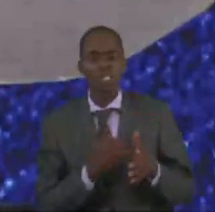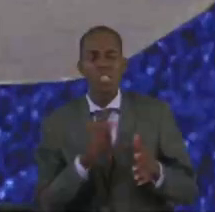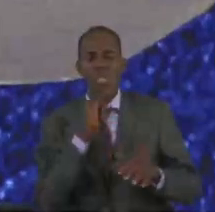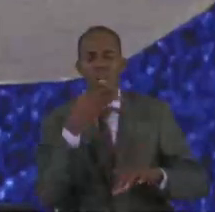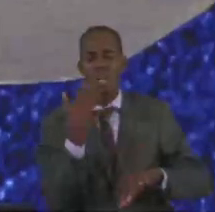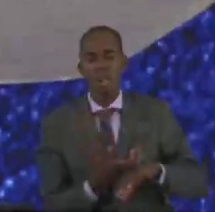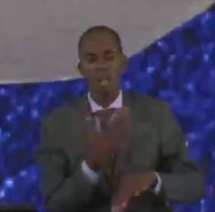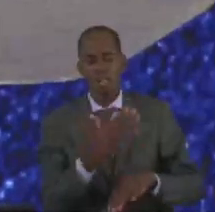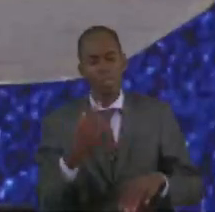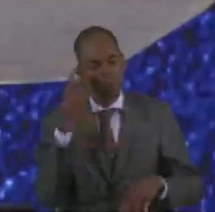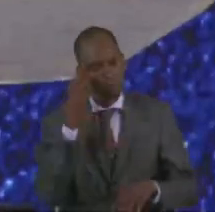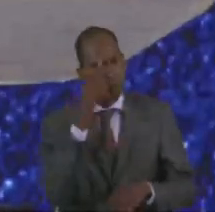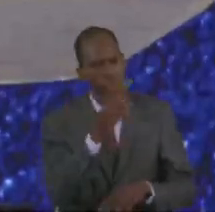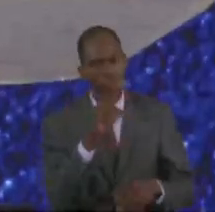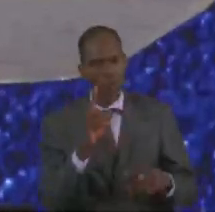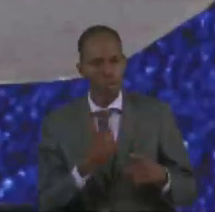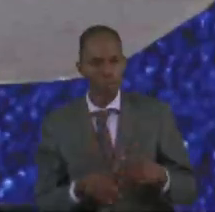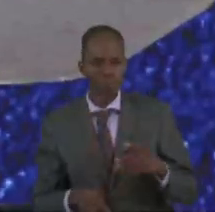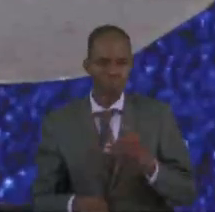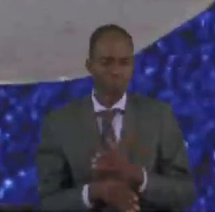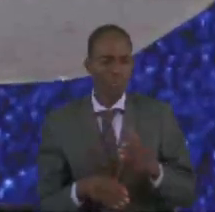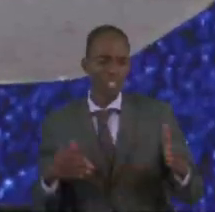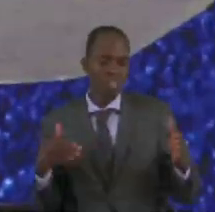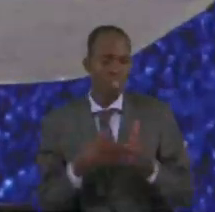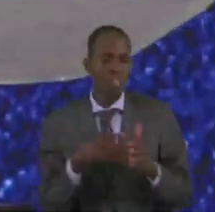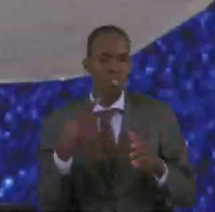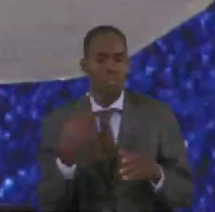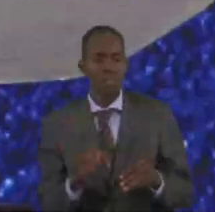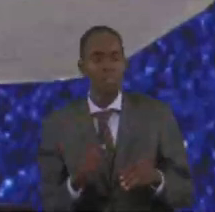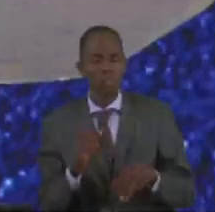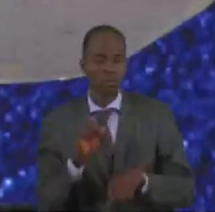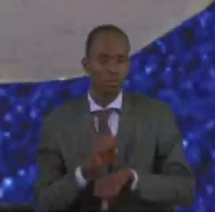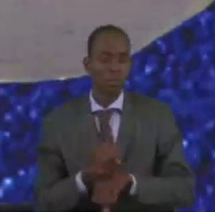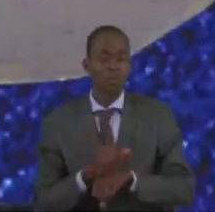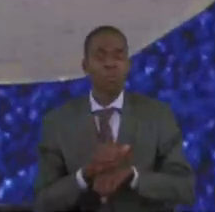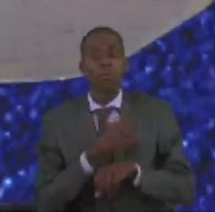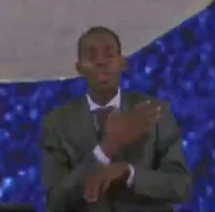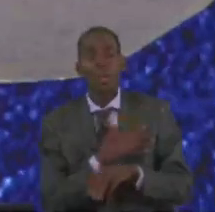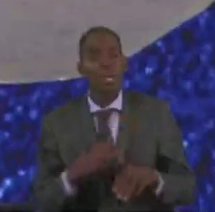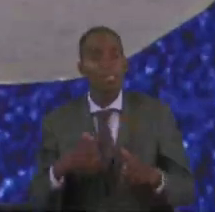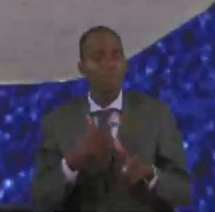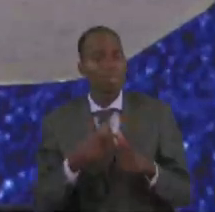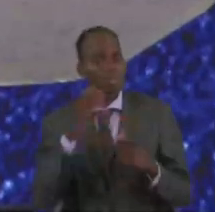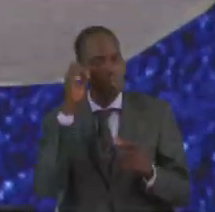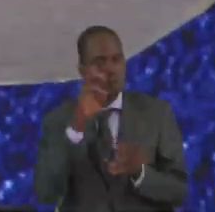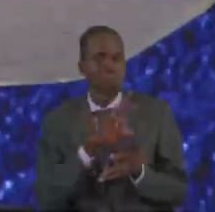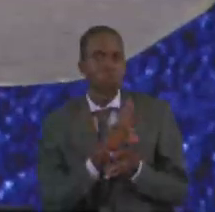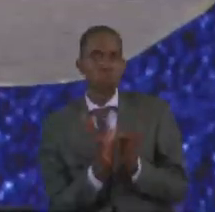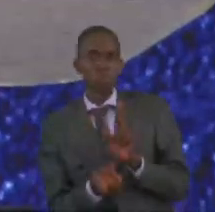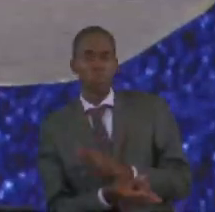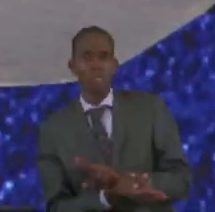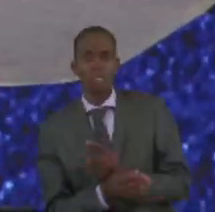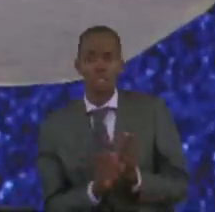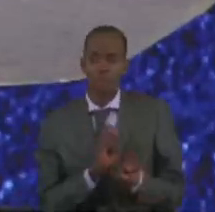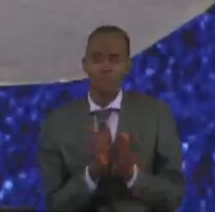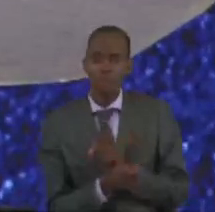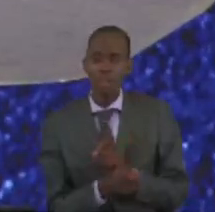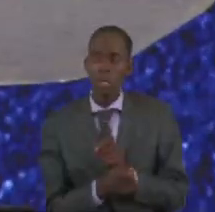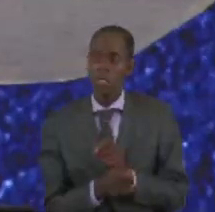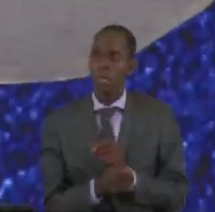persécutes. Il te sera dur. Il te sera dur de, il te sera